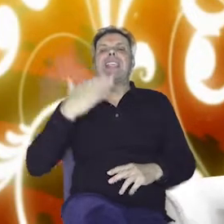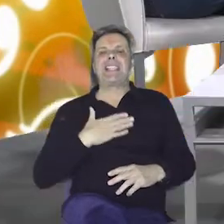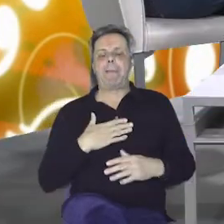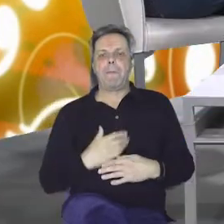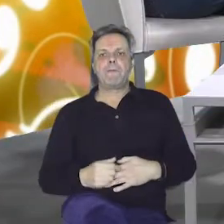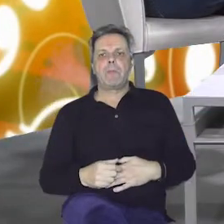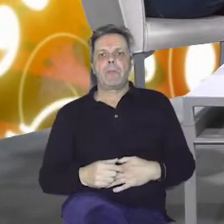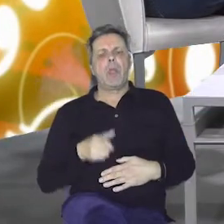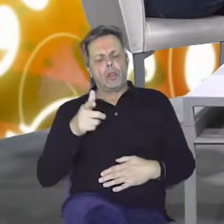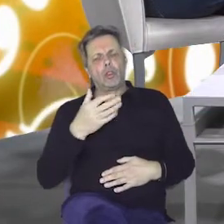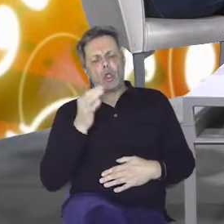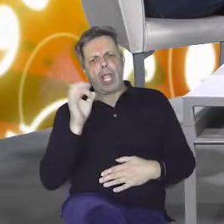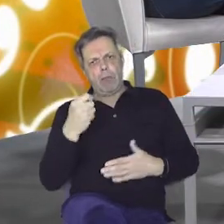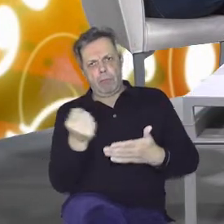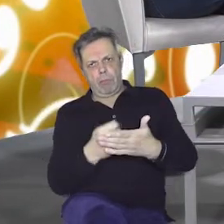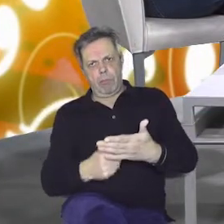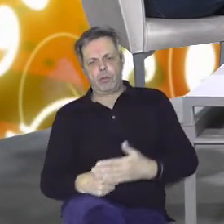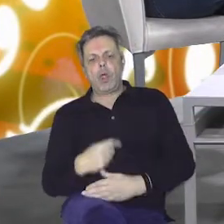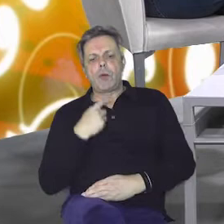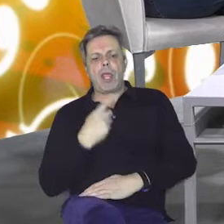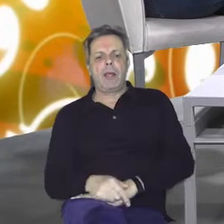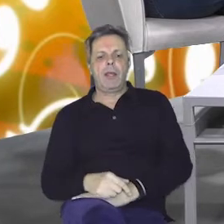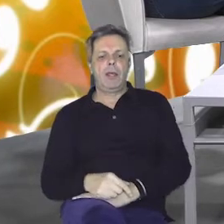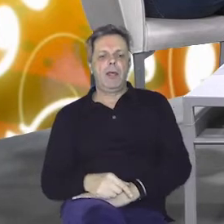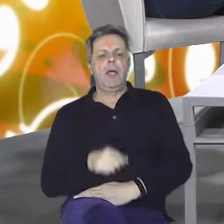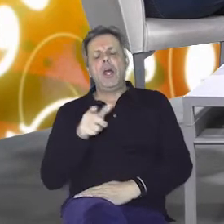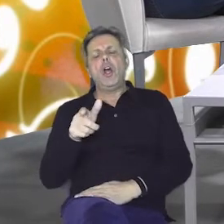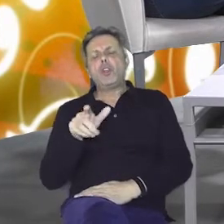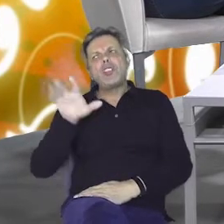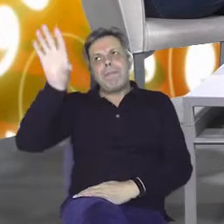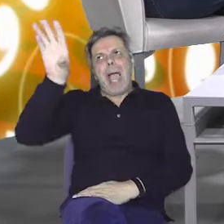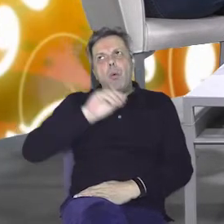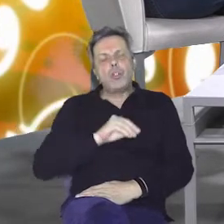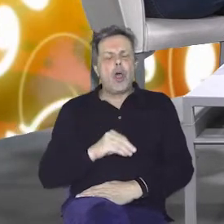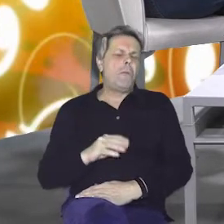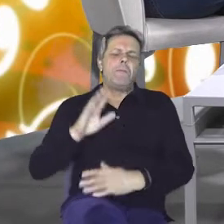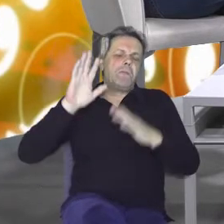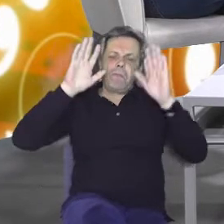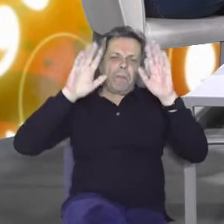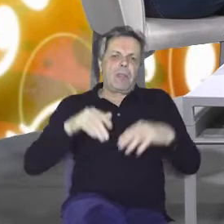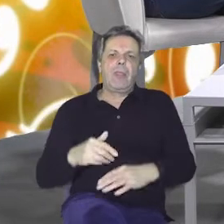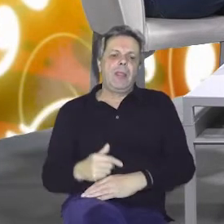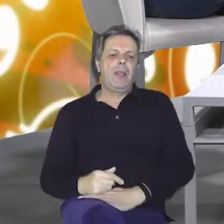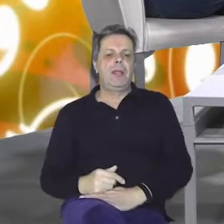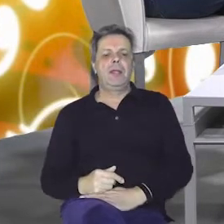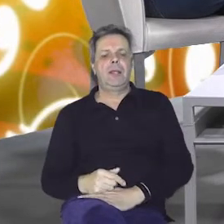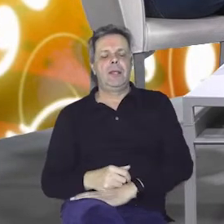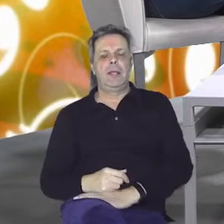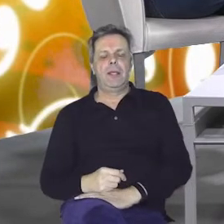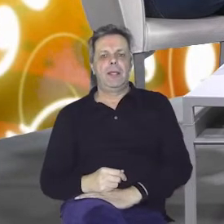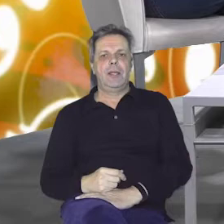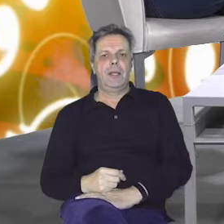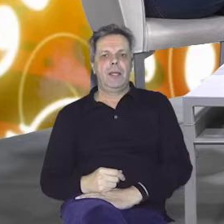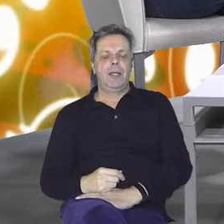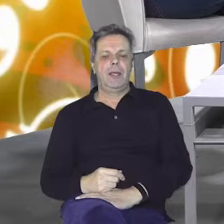jako dobro. To je citat negdje. Ali nema veze otkud je. Negdje je ali, to moj glavni lik čuo. Ali, da, glavni je